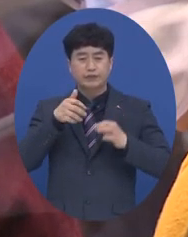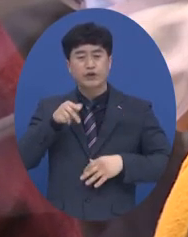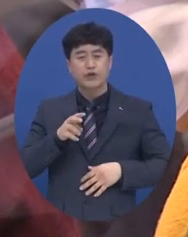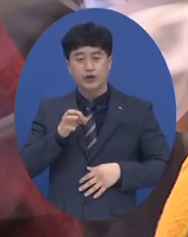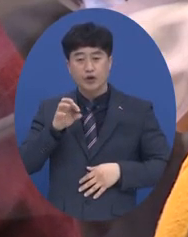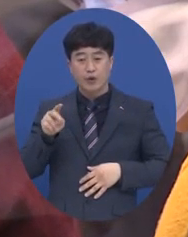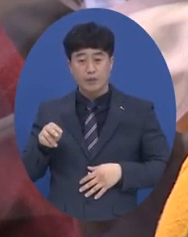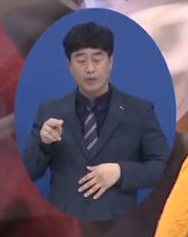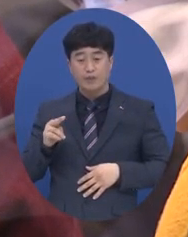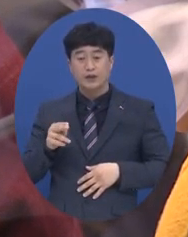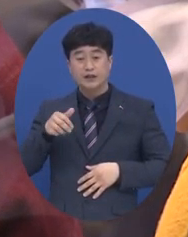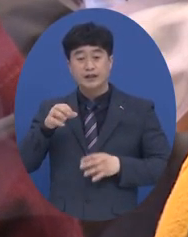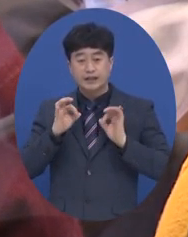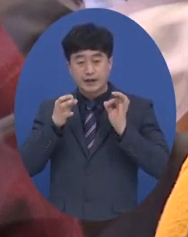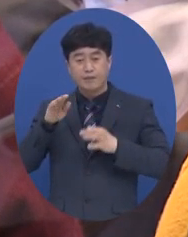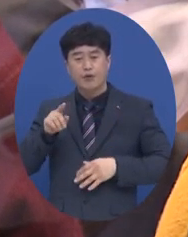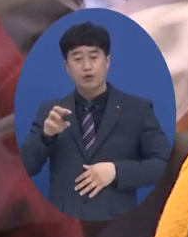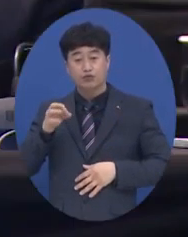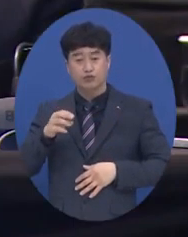송석준, 김병욱 의원 등